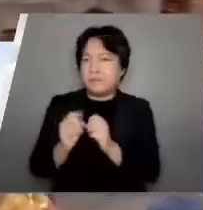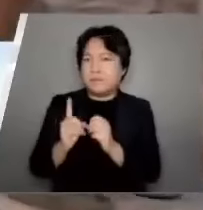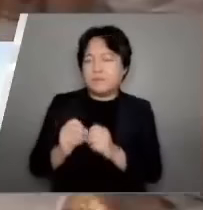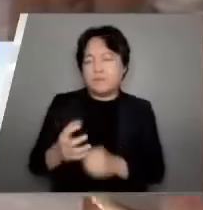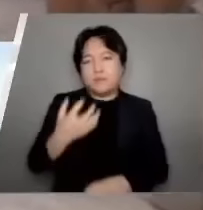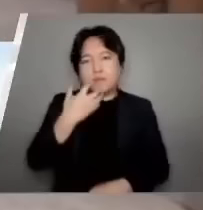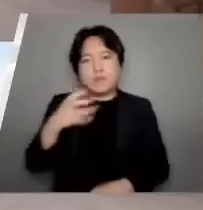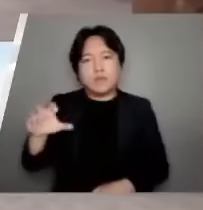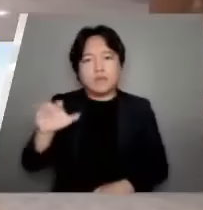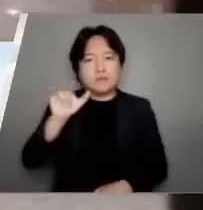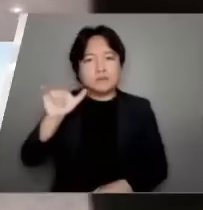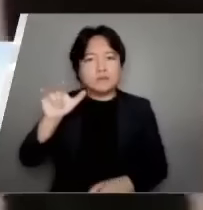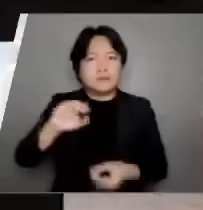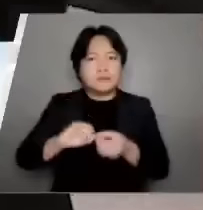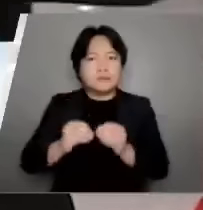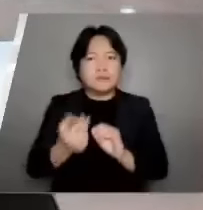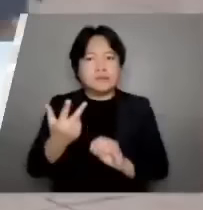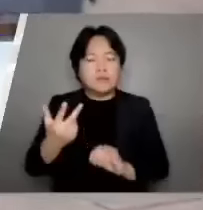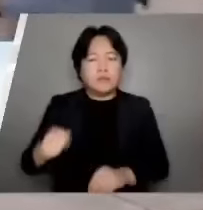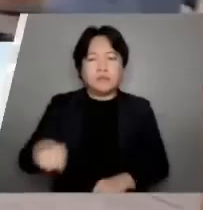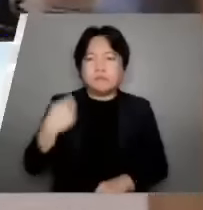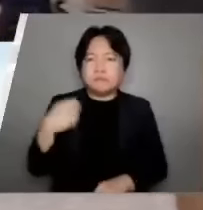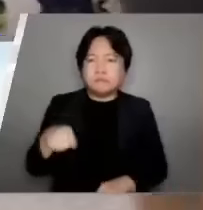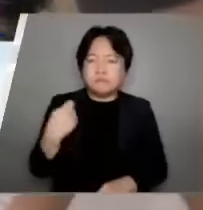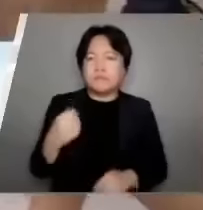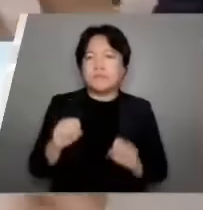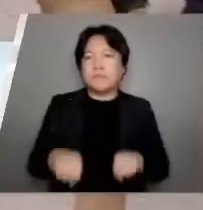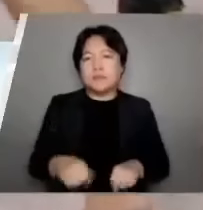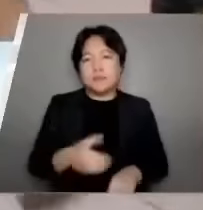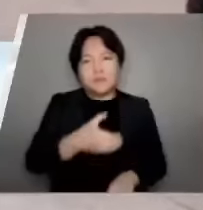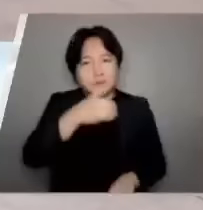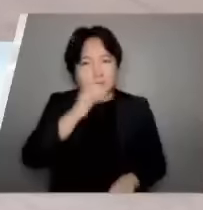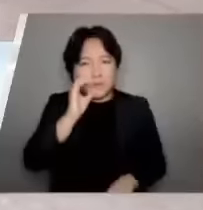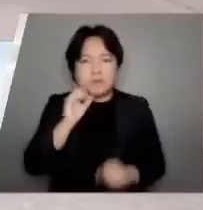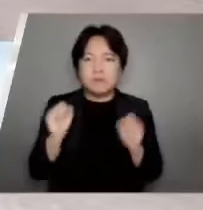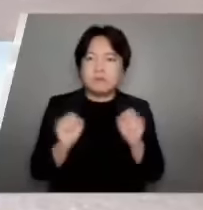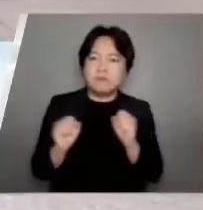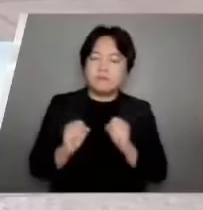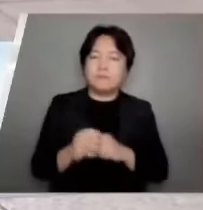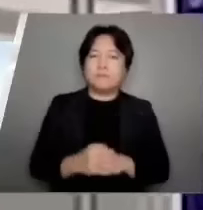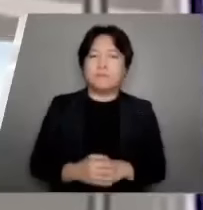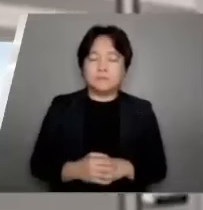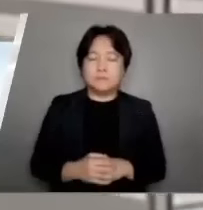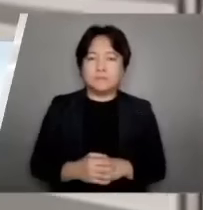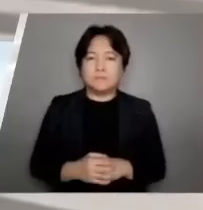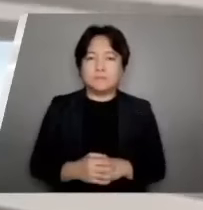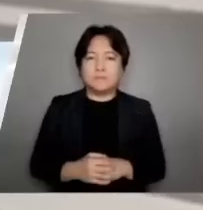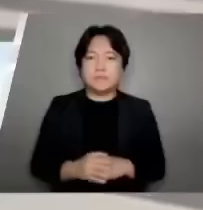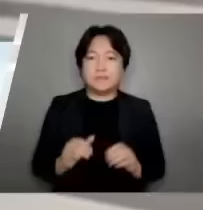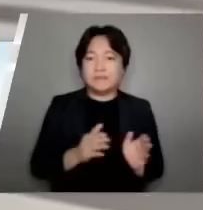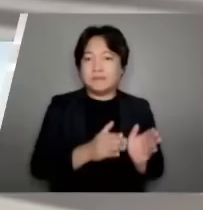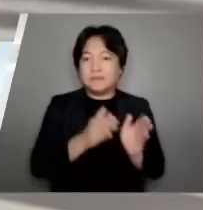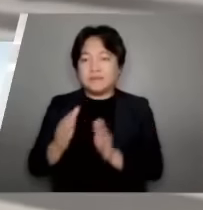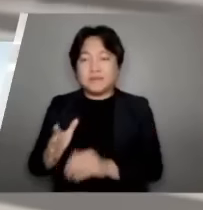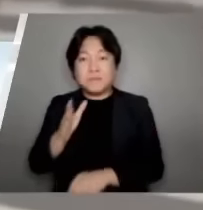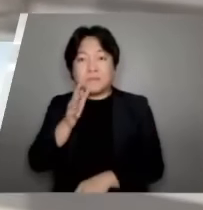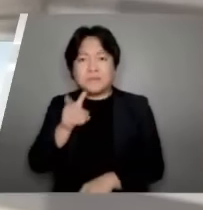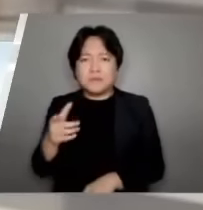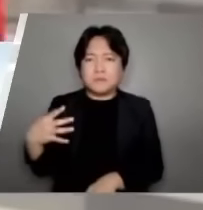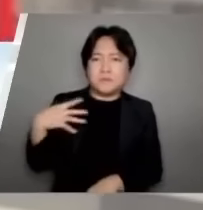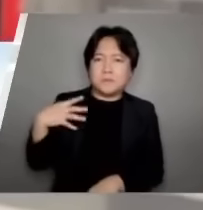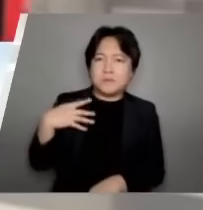para maibsan ang init. Bumili na rin daw sila ng mga palamig at inumin. Ganyan din ang ginawa ni Nanay Feli na hinihintay lang din ang pag-alis